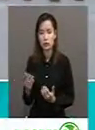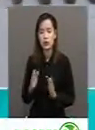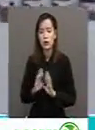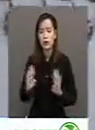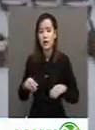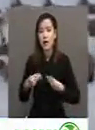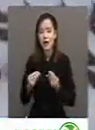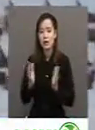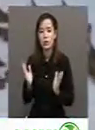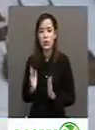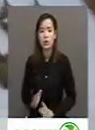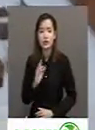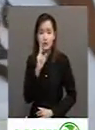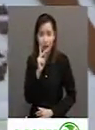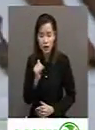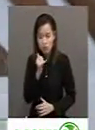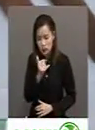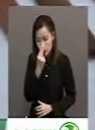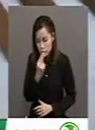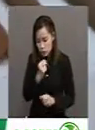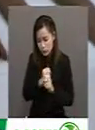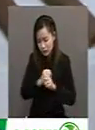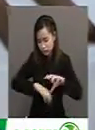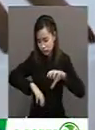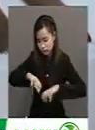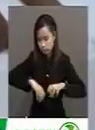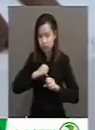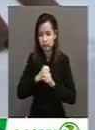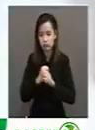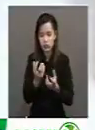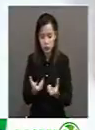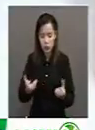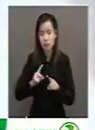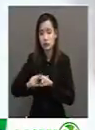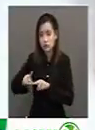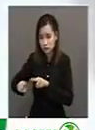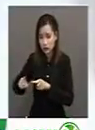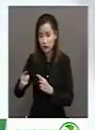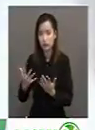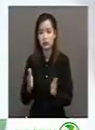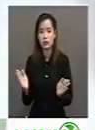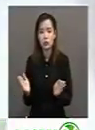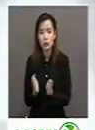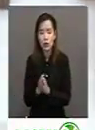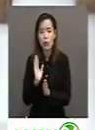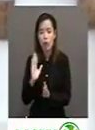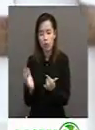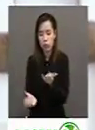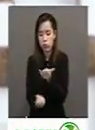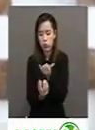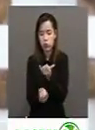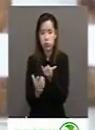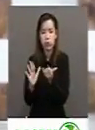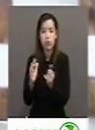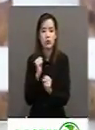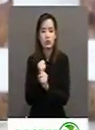ให้สื่อมวลชนค่ะติดตามความคืบหน้าในการจัดสร้างพระเมรุมาตรและส่วนประกอบทั้งสิ่งปลูกสร้างประกอบพระเมรุมาตรการบูร